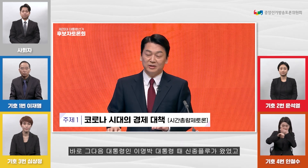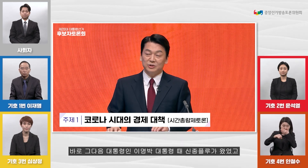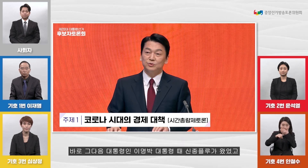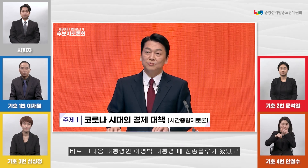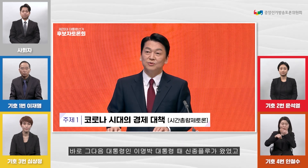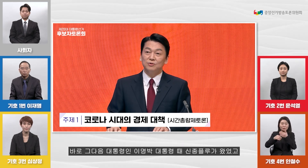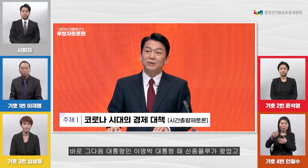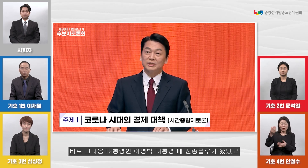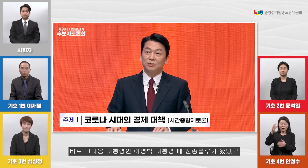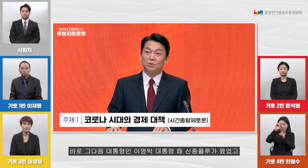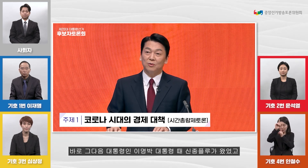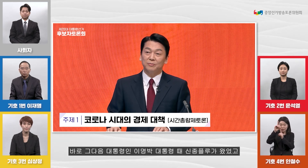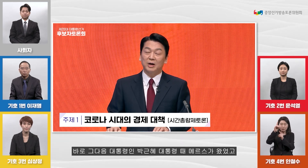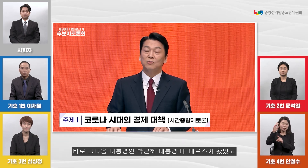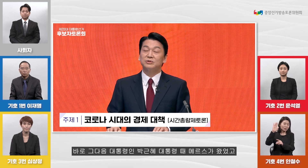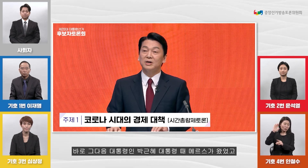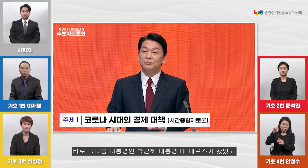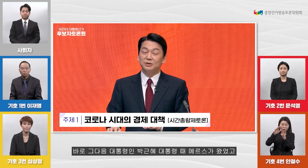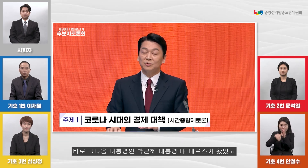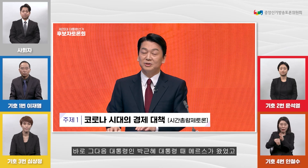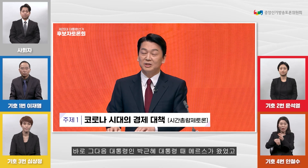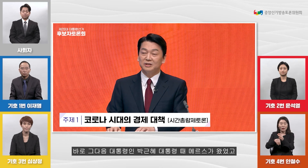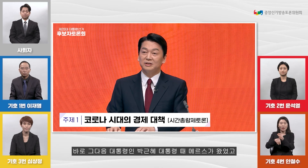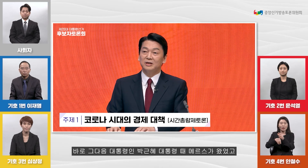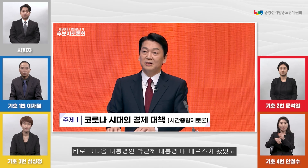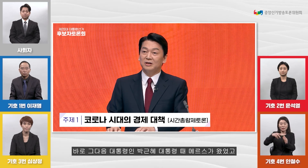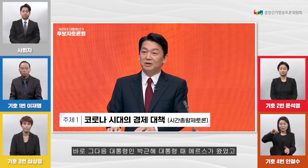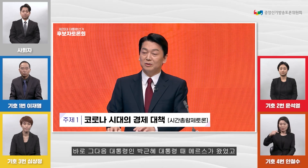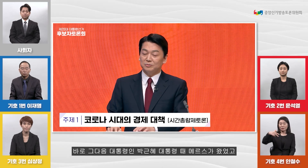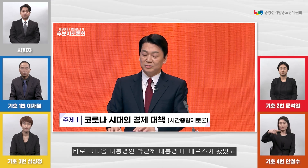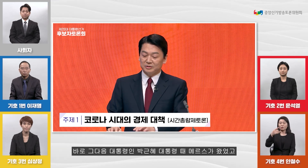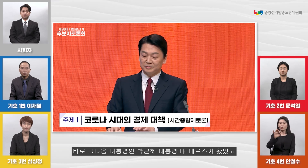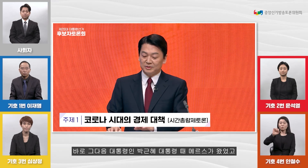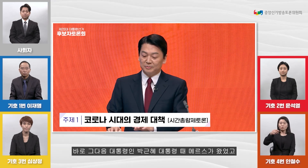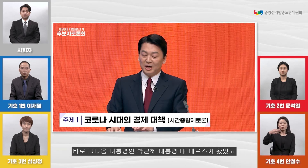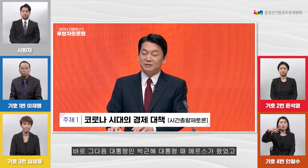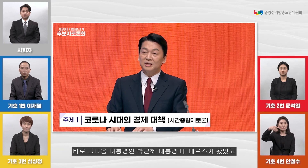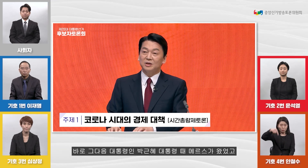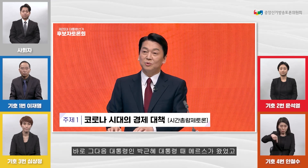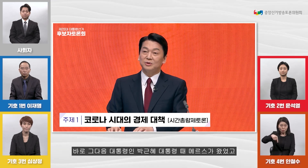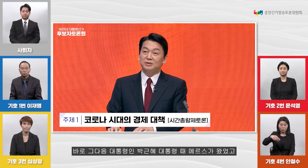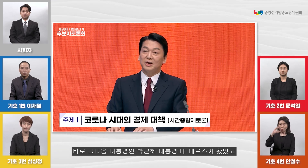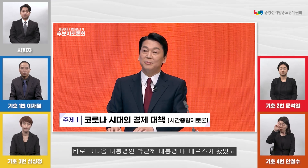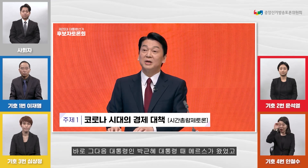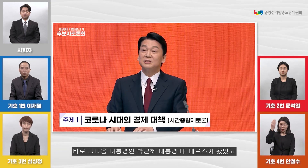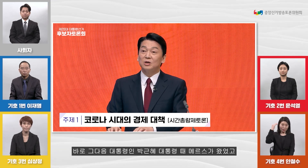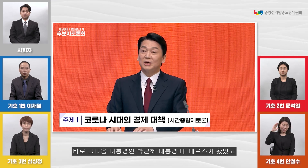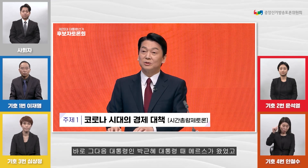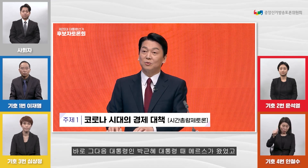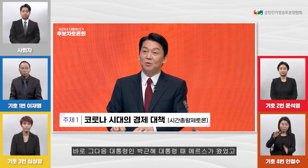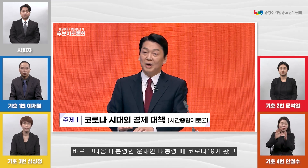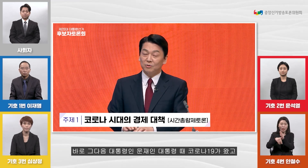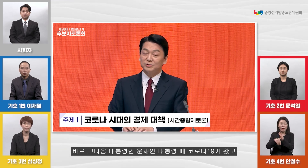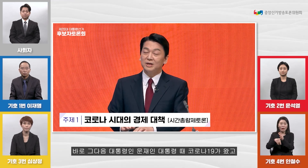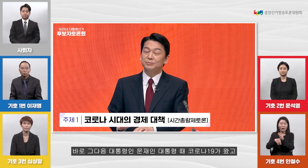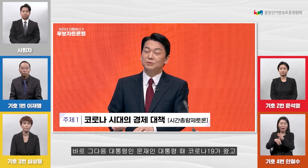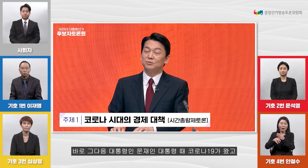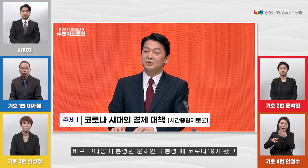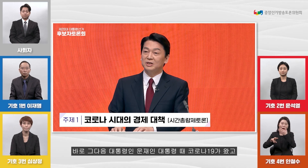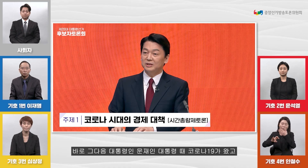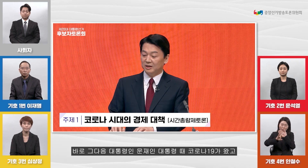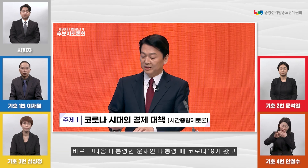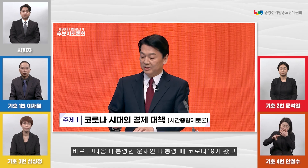때 신종플루가 왔었고 바로 그 다음 대통령인 박근혜 대통령 때 메르스가 왔었고 바로 그